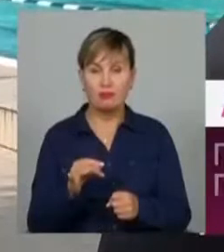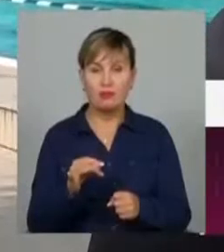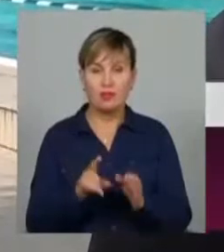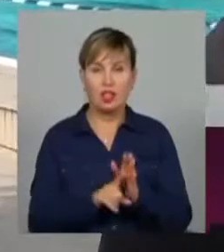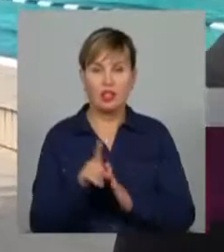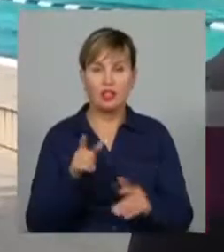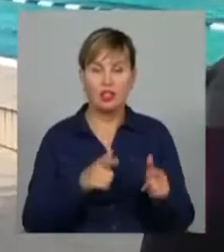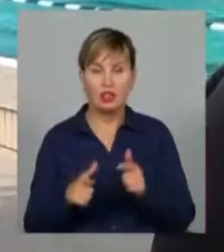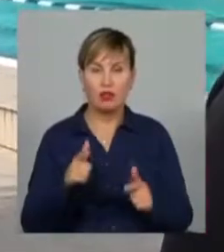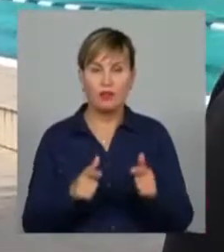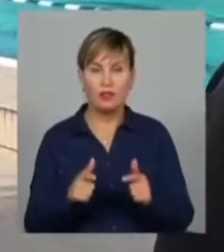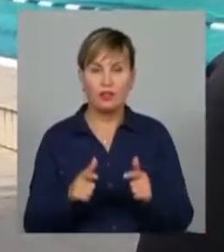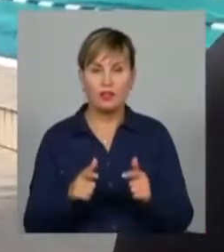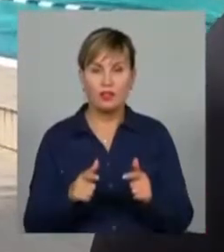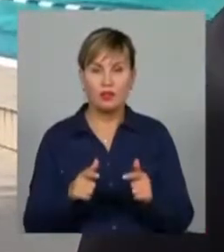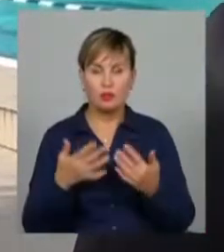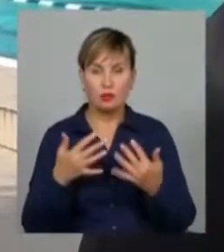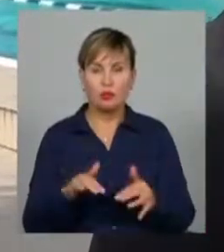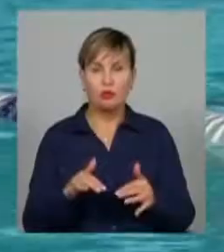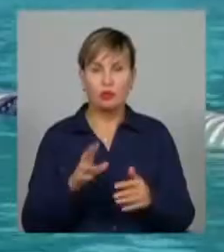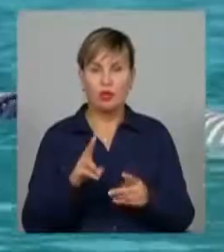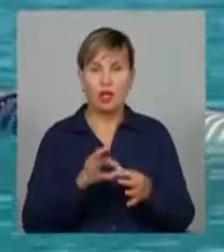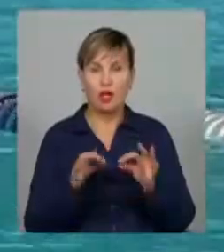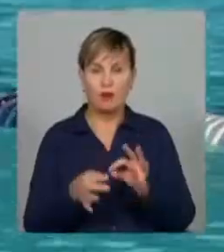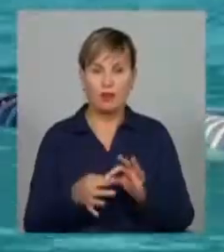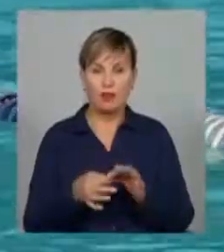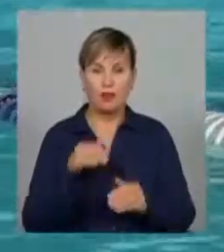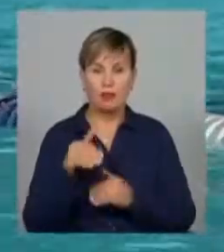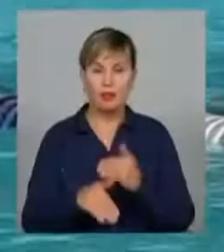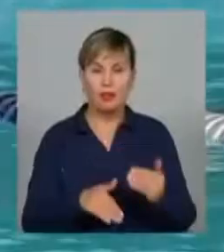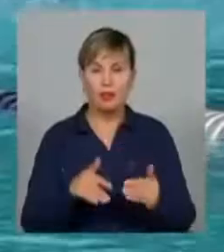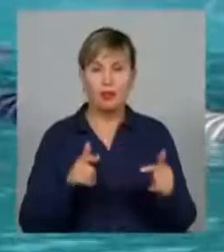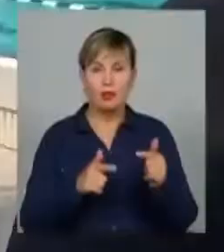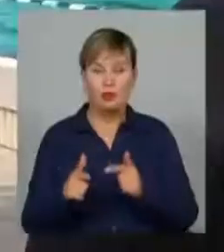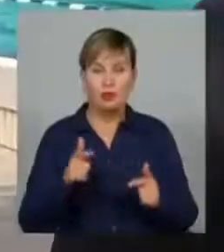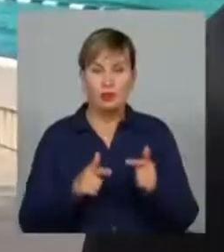начали готовиться уже непосредственно к Олимпиаде. Плавательная подготовка,